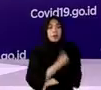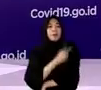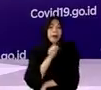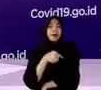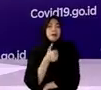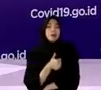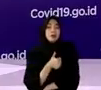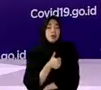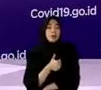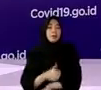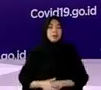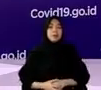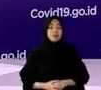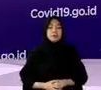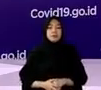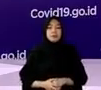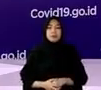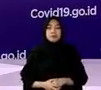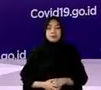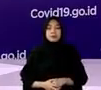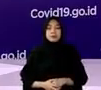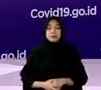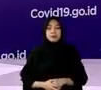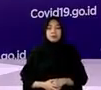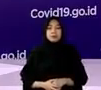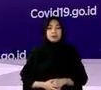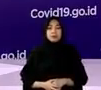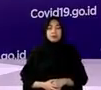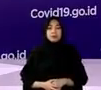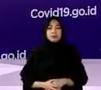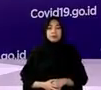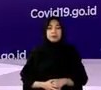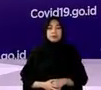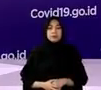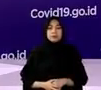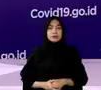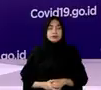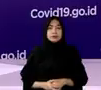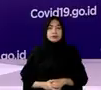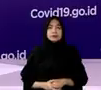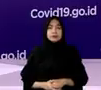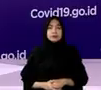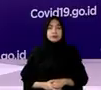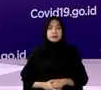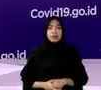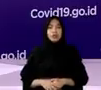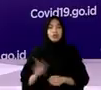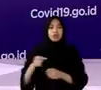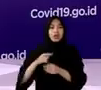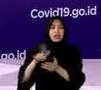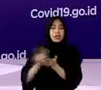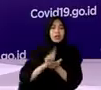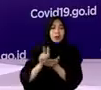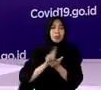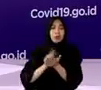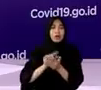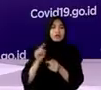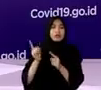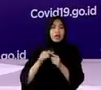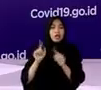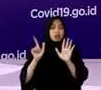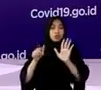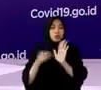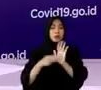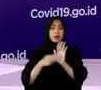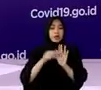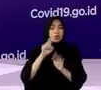informasi tambahan, berdasarkan hasil laporan whole genome sequencing oleh pemerintah per 7 Maret